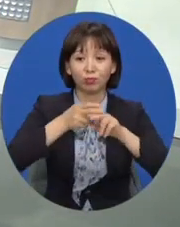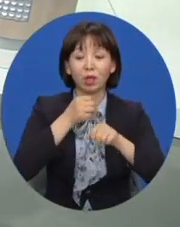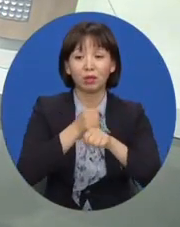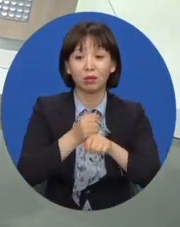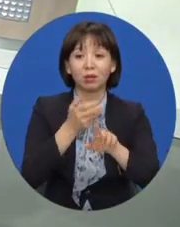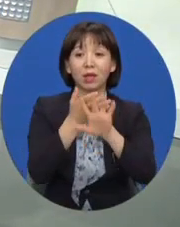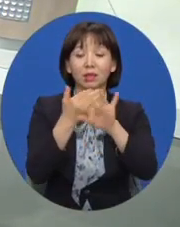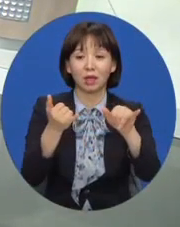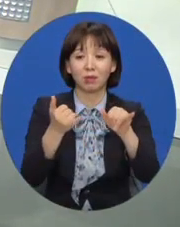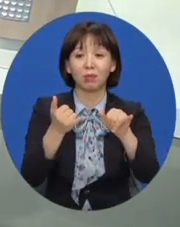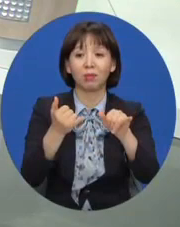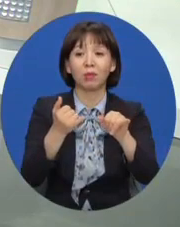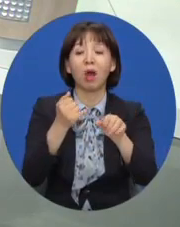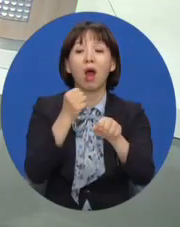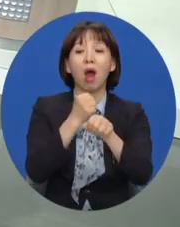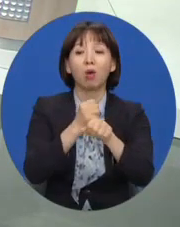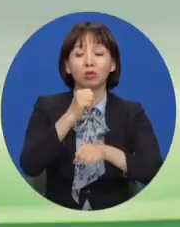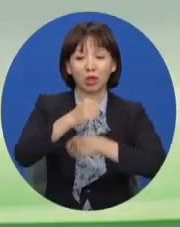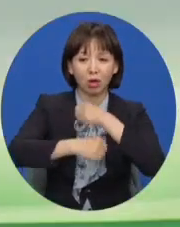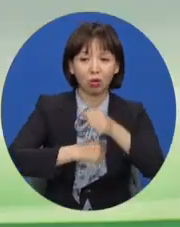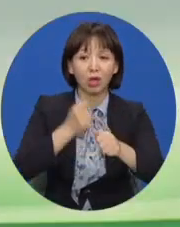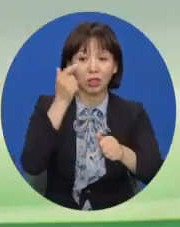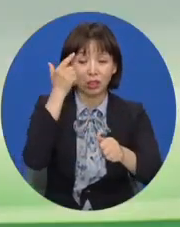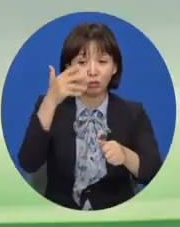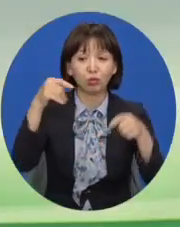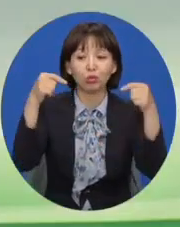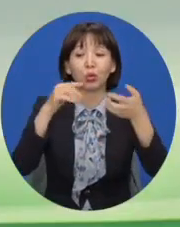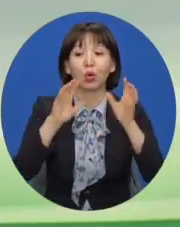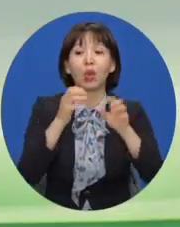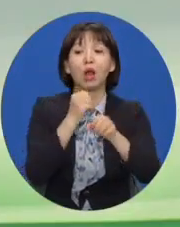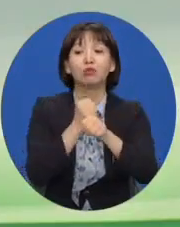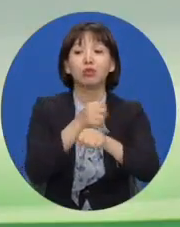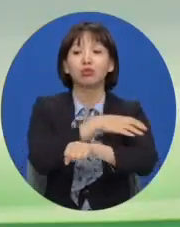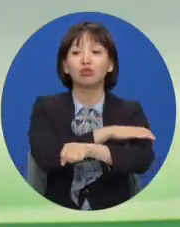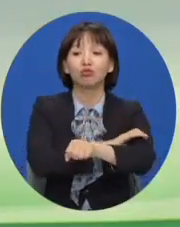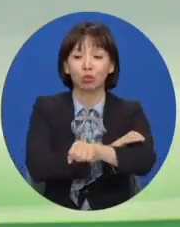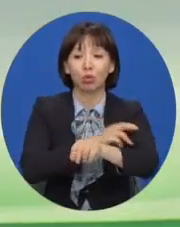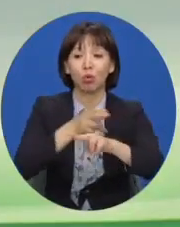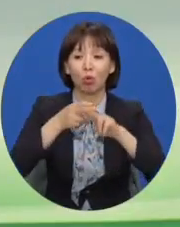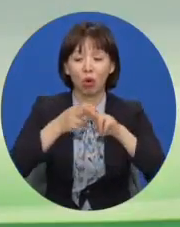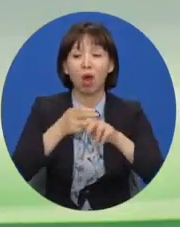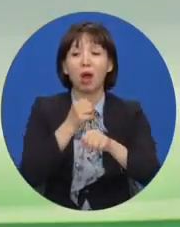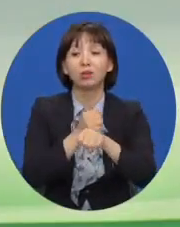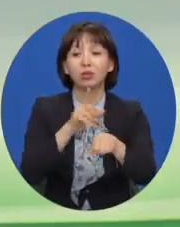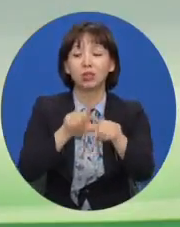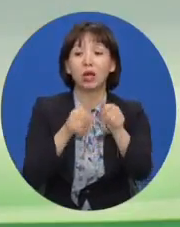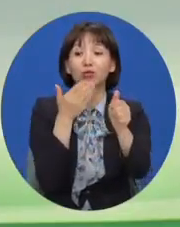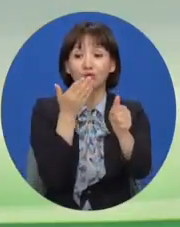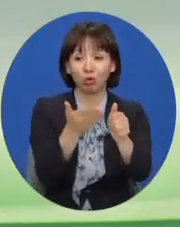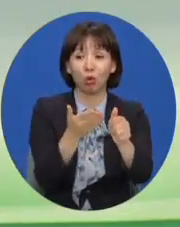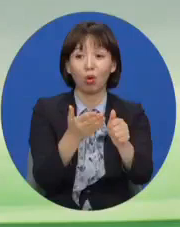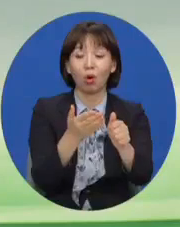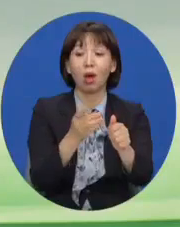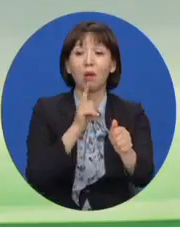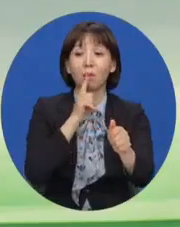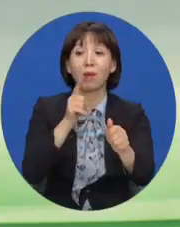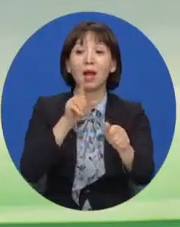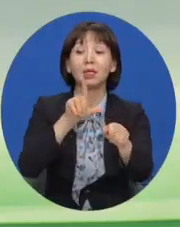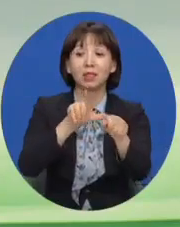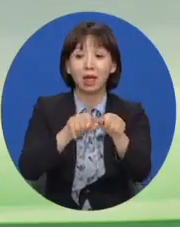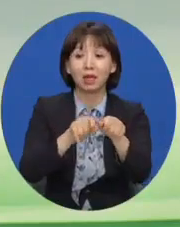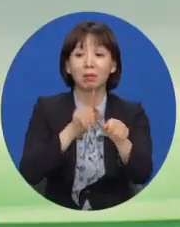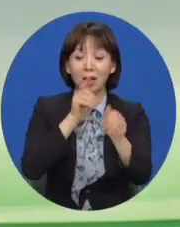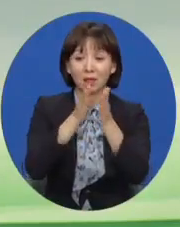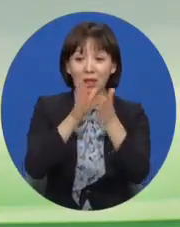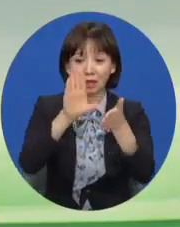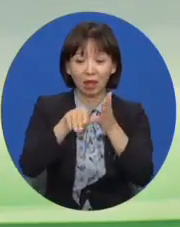상대 후보들과 자유롭게 질문하고 토론할 수 있는 주도권 토론 시간이 주어집니다. 이 후보자의 발언 시간은 발언이 시작될 때부터